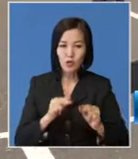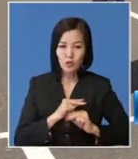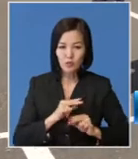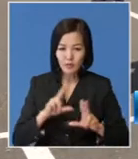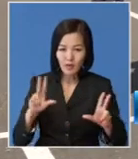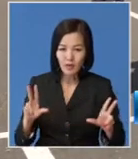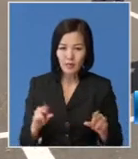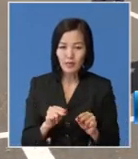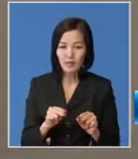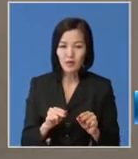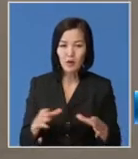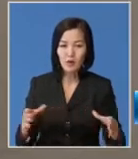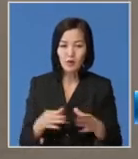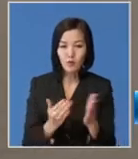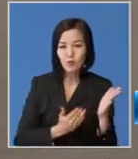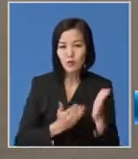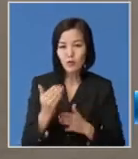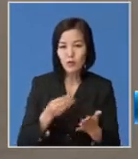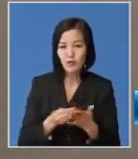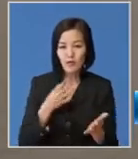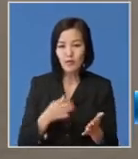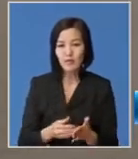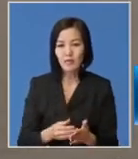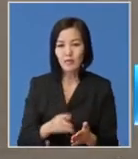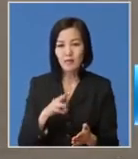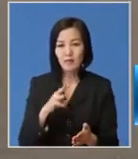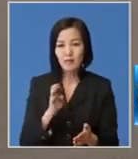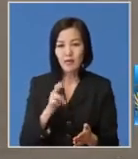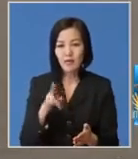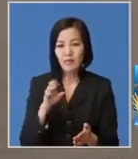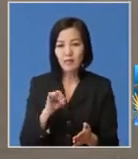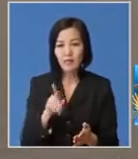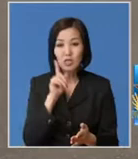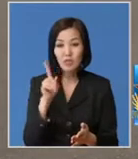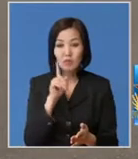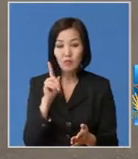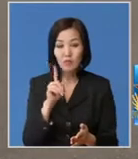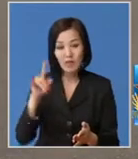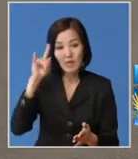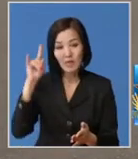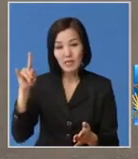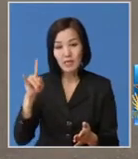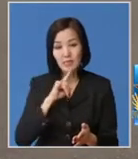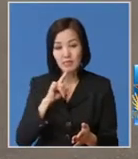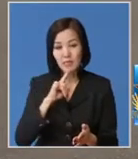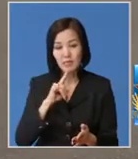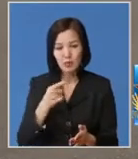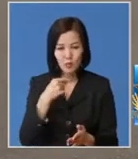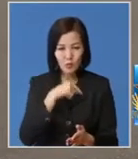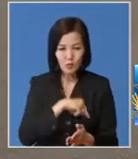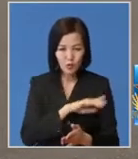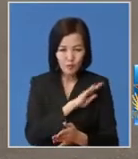ұжымы да жоғары бағалайды. Мәди біздің жас қызметкер болса да өзінің қазаққа тән, қазақтың азаматына